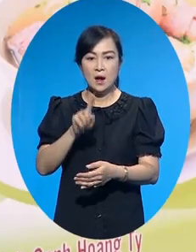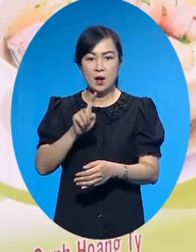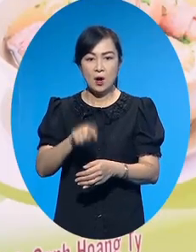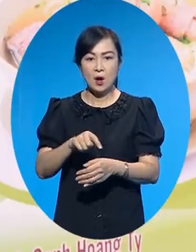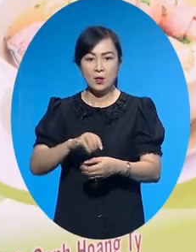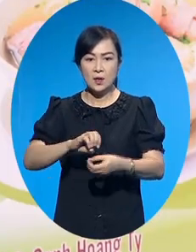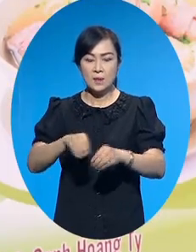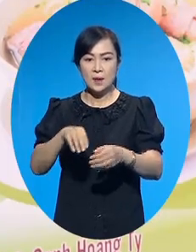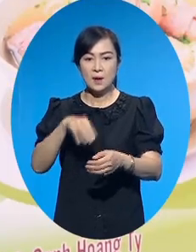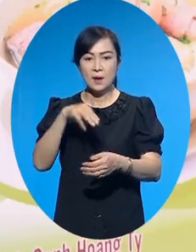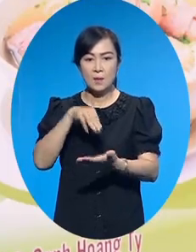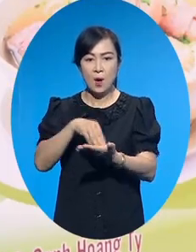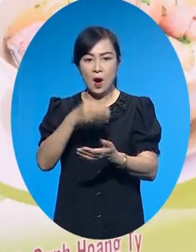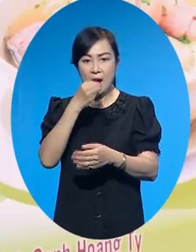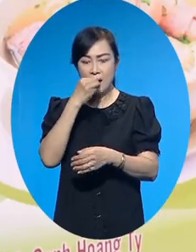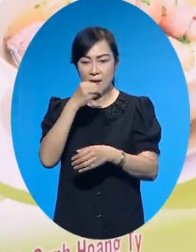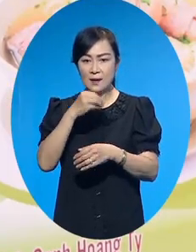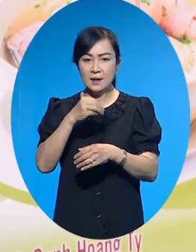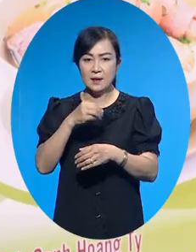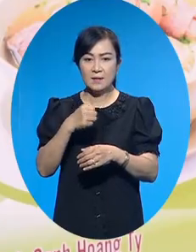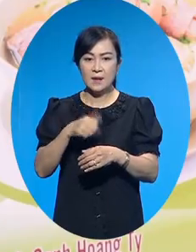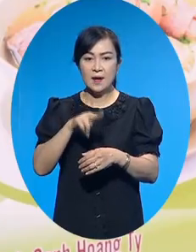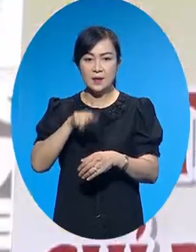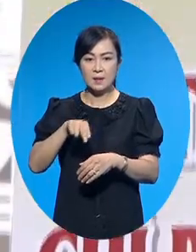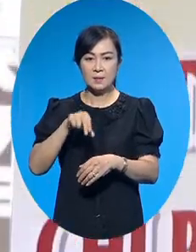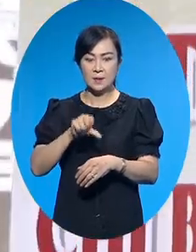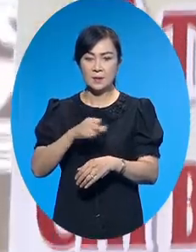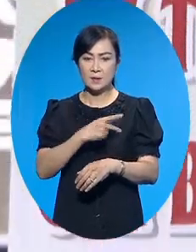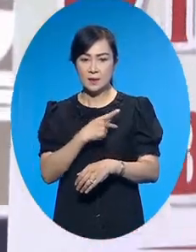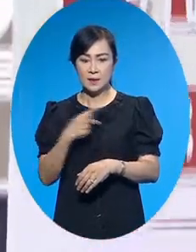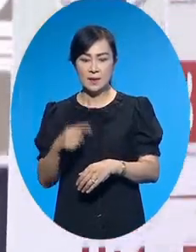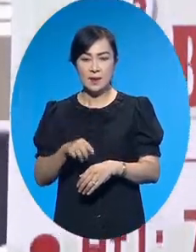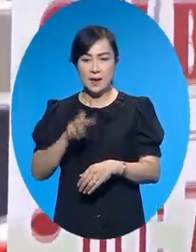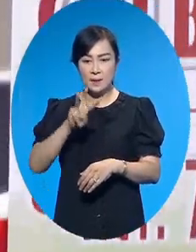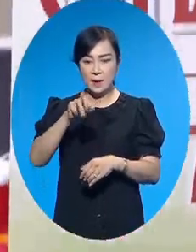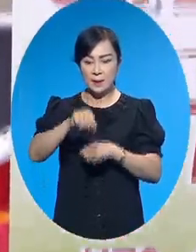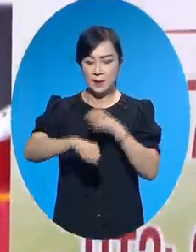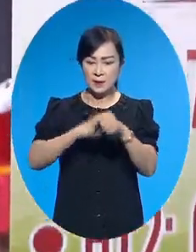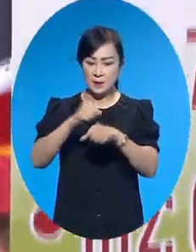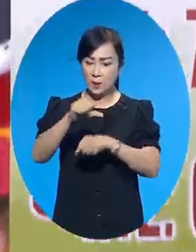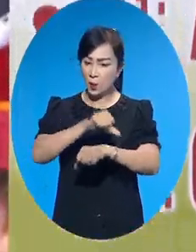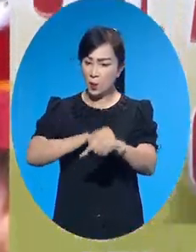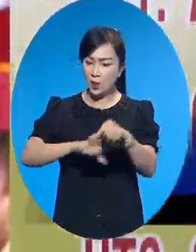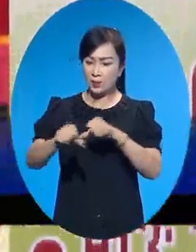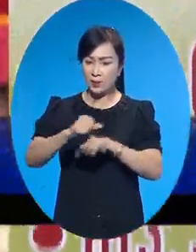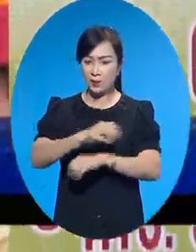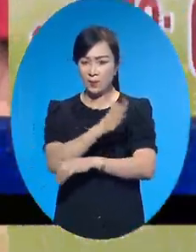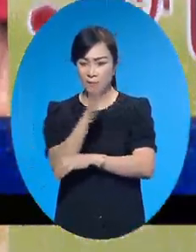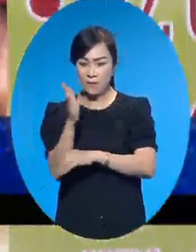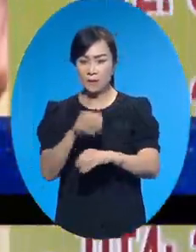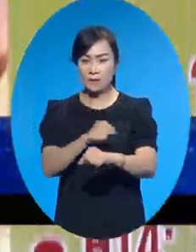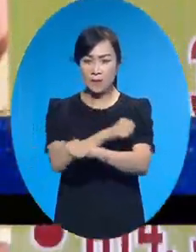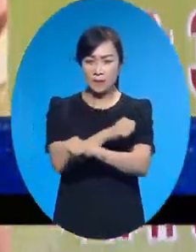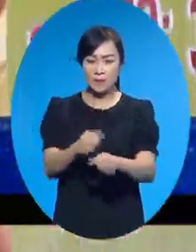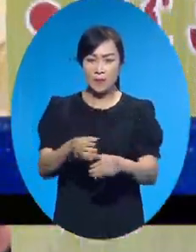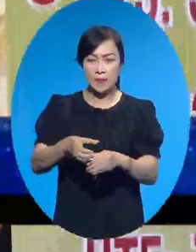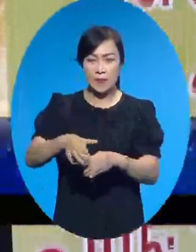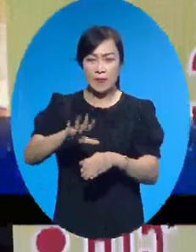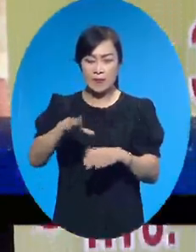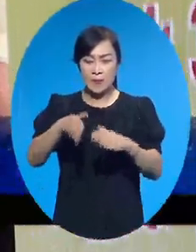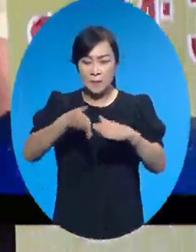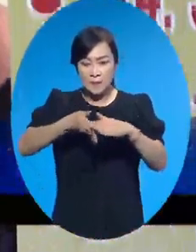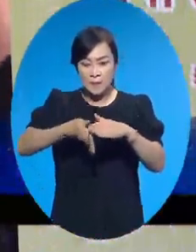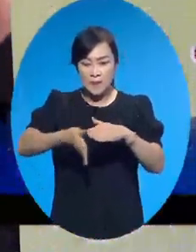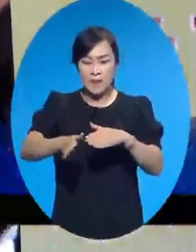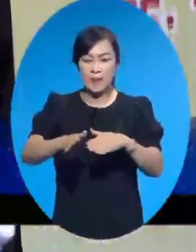quy trình chế biến thức ăn, quy trình đặt món và quy trình chăm sóc khách hàng. 30 năm hoạt động, Hoàng Ti Group đã phát triển vững mạnh với hệ thống 5 nhà hàng bánh